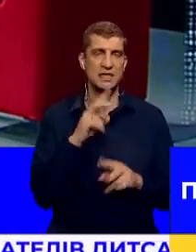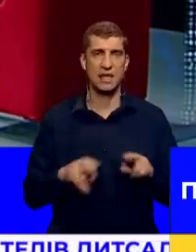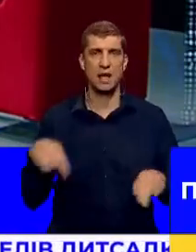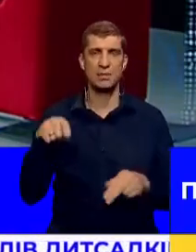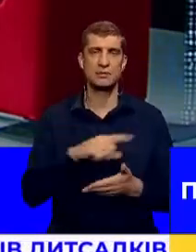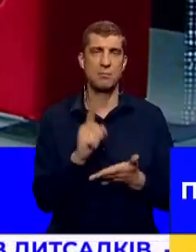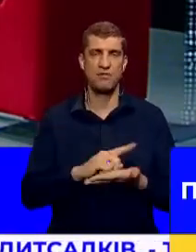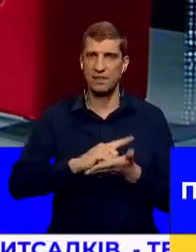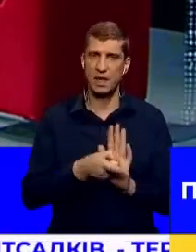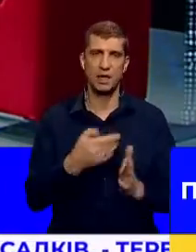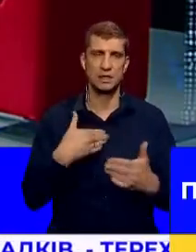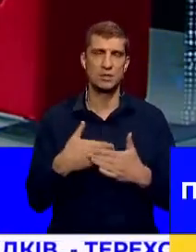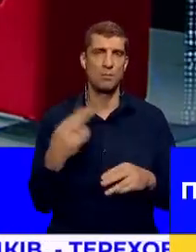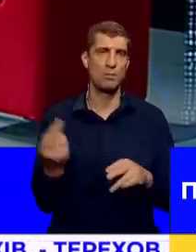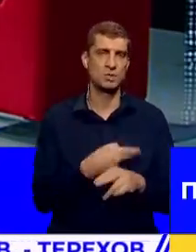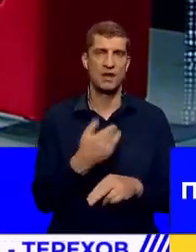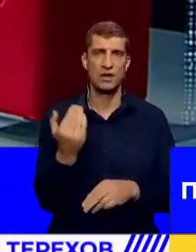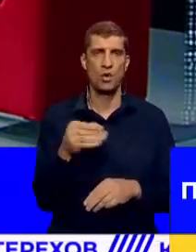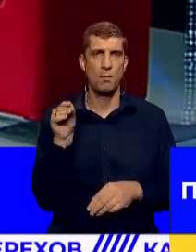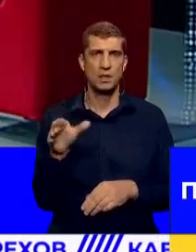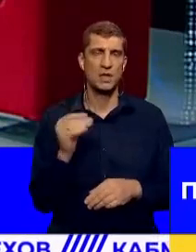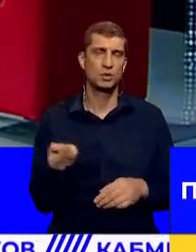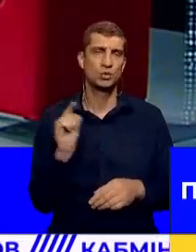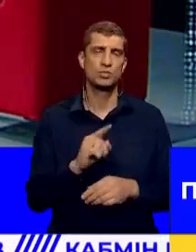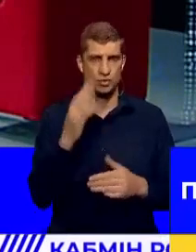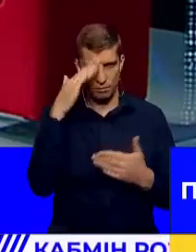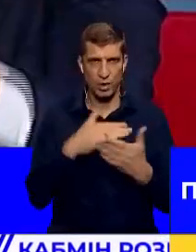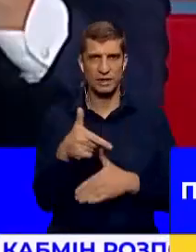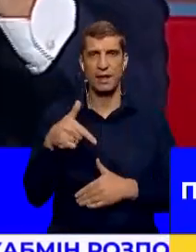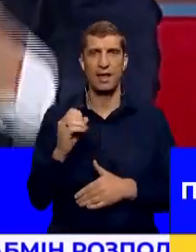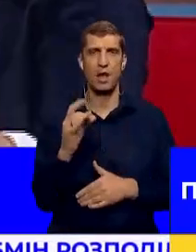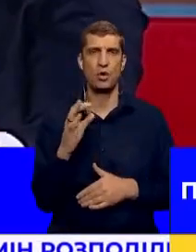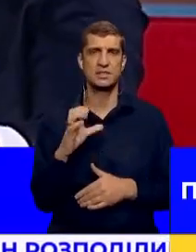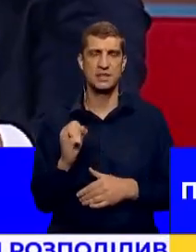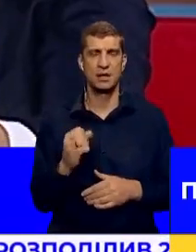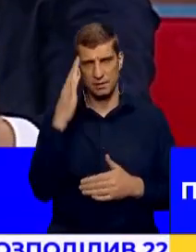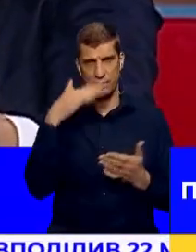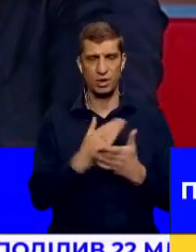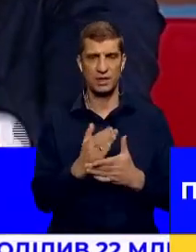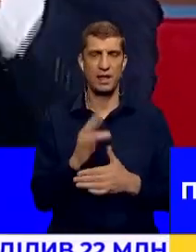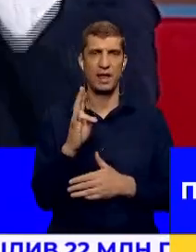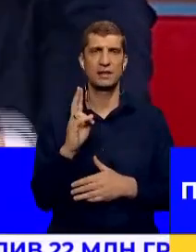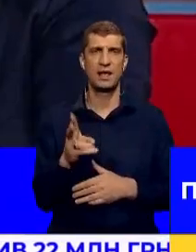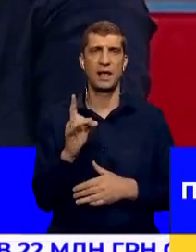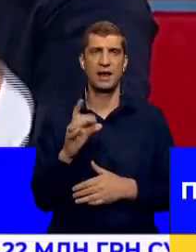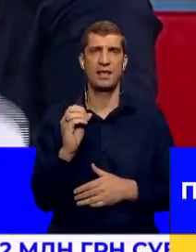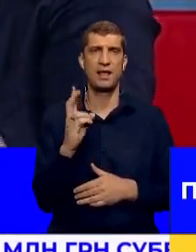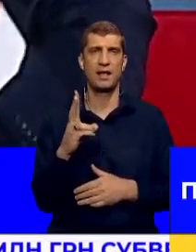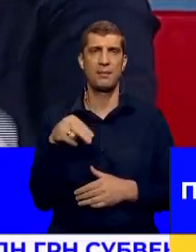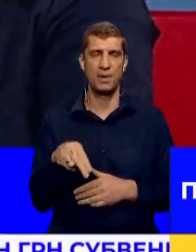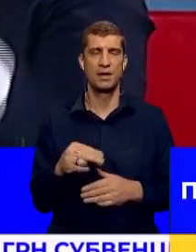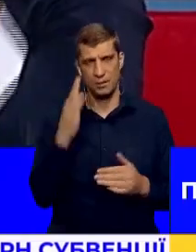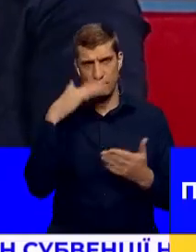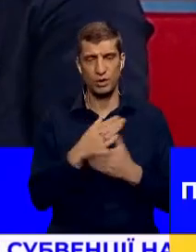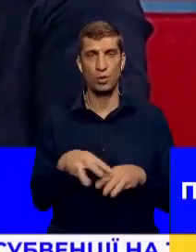мав би негайно ініціювати позбавлення його мандату. Тому що політика Геруса, політика НКРЕКП, політика уряду